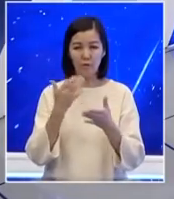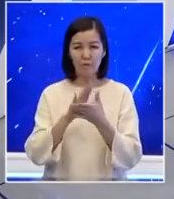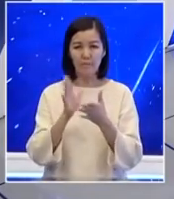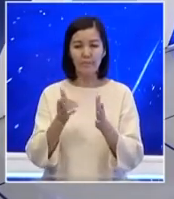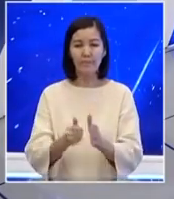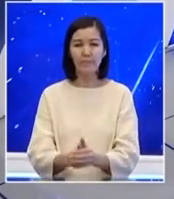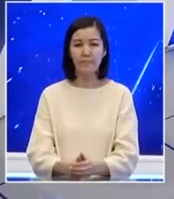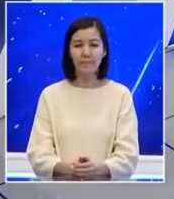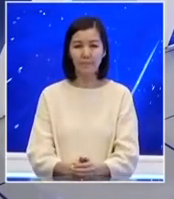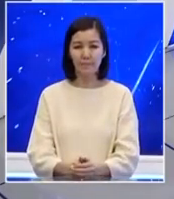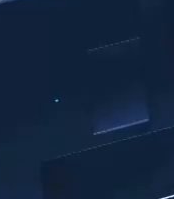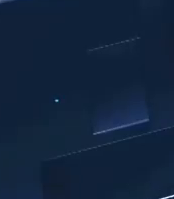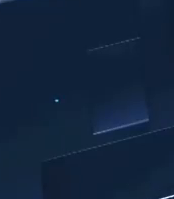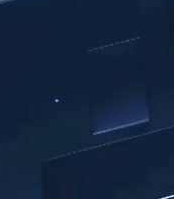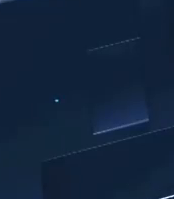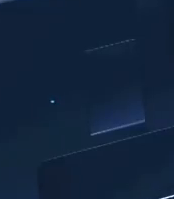бүгін көретіндеріңіз.